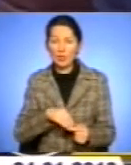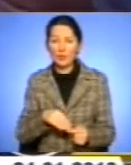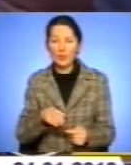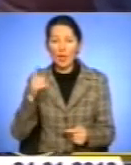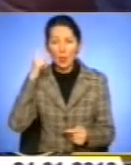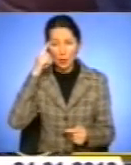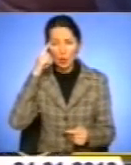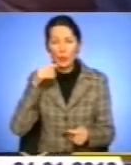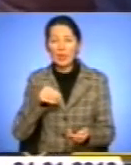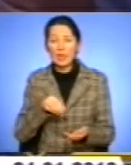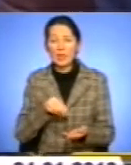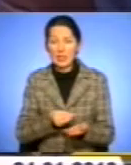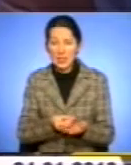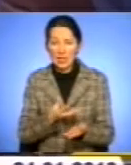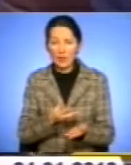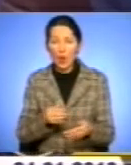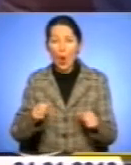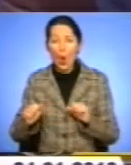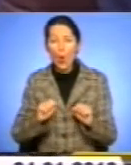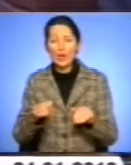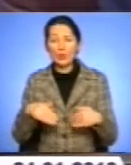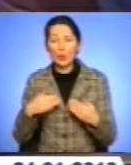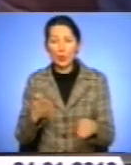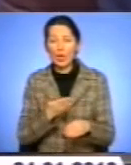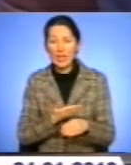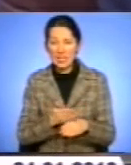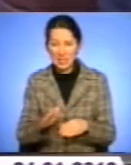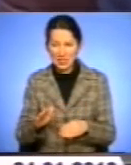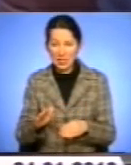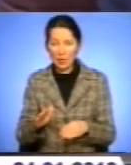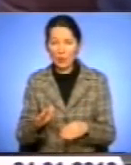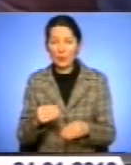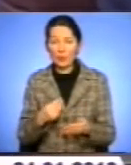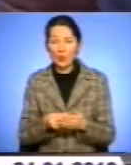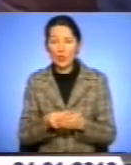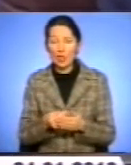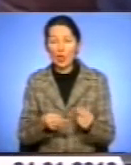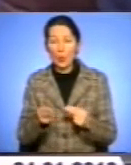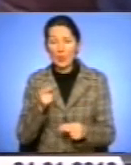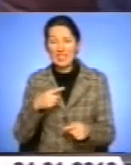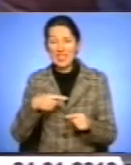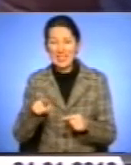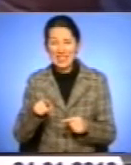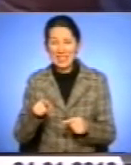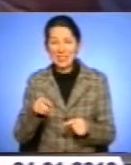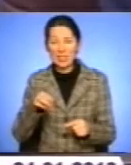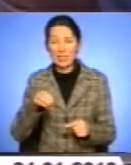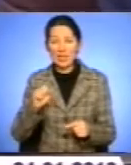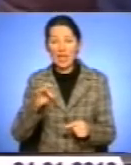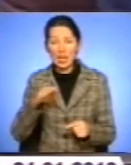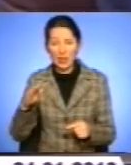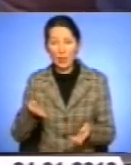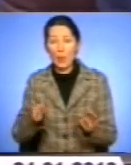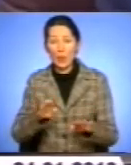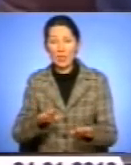Таку ініціативу на Грушевського називають не інакше, як удосконалення. Наші люди будуть сплачувати тільки посильно відповідно до їх